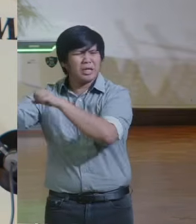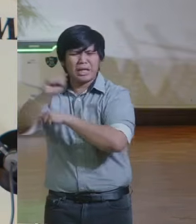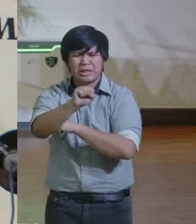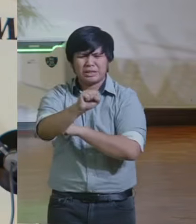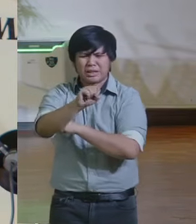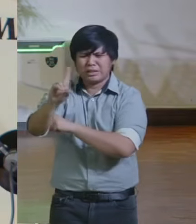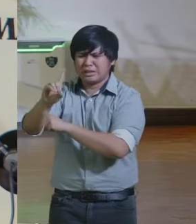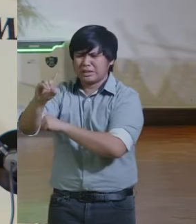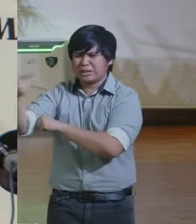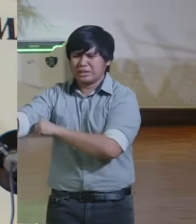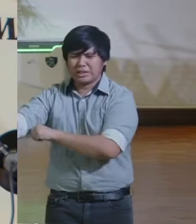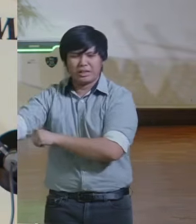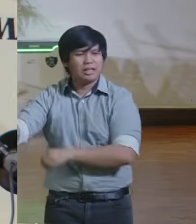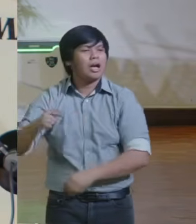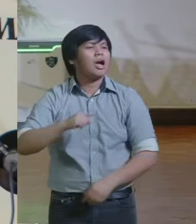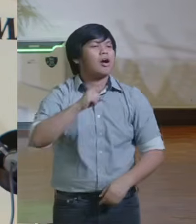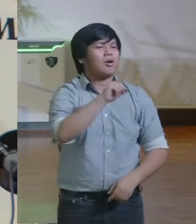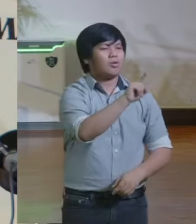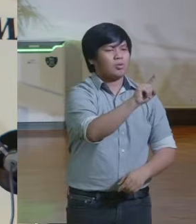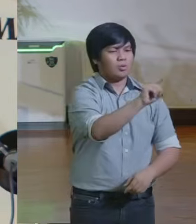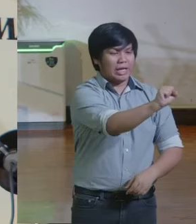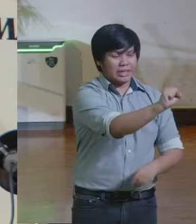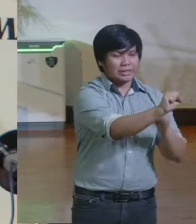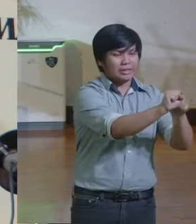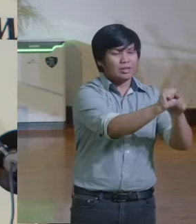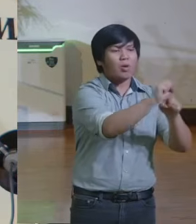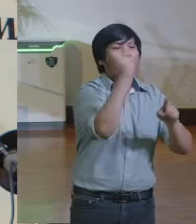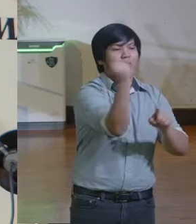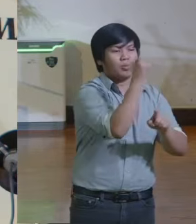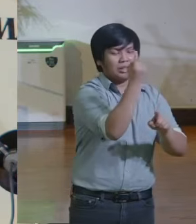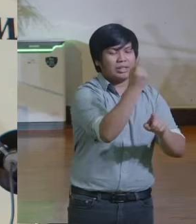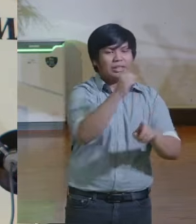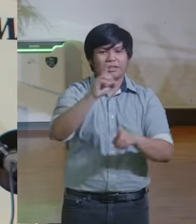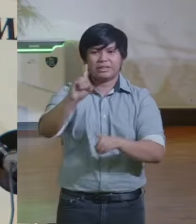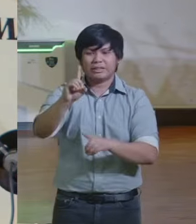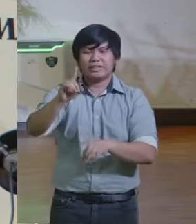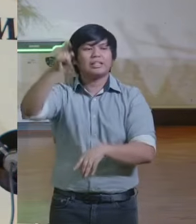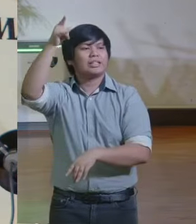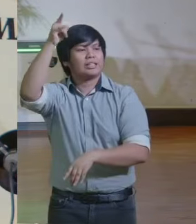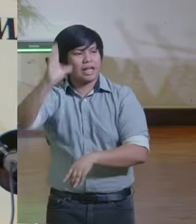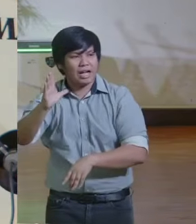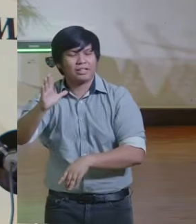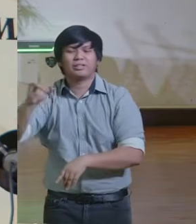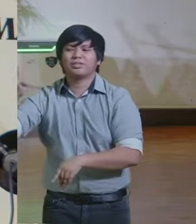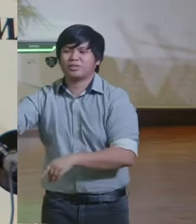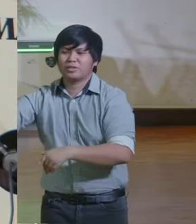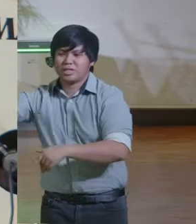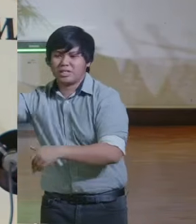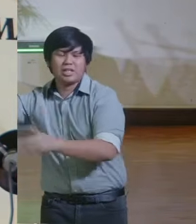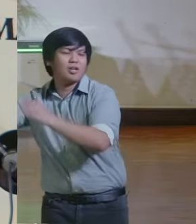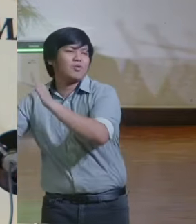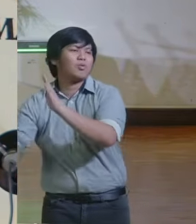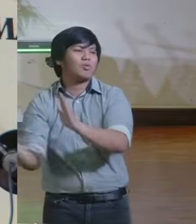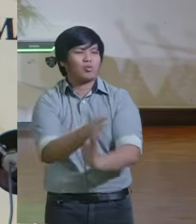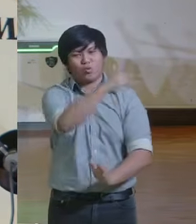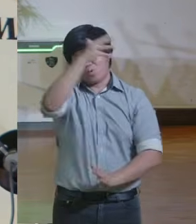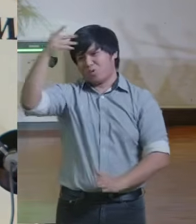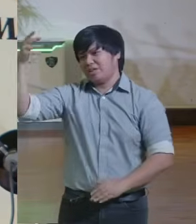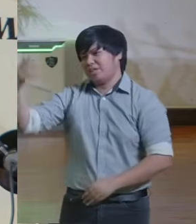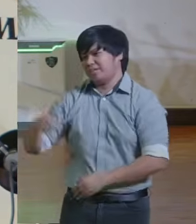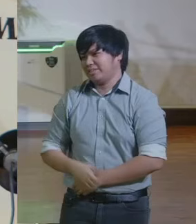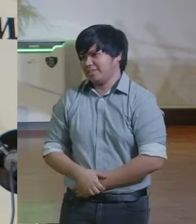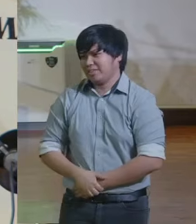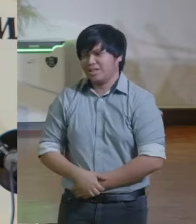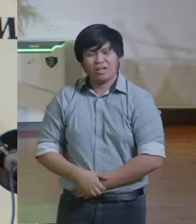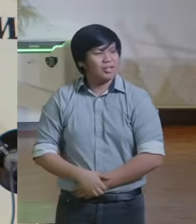Soli Deo Gloria. Ngunit ang ating kaligtasan, mga kapatid, ay higit pang mas